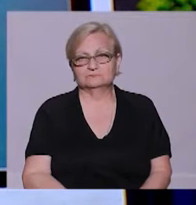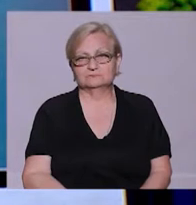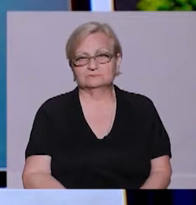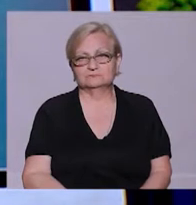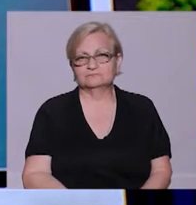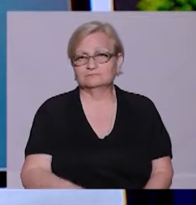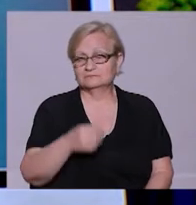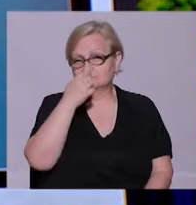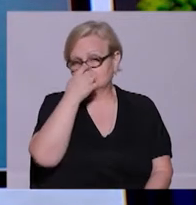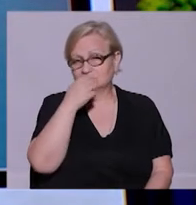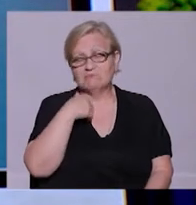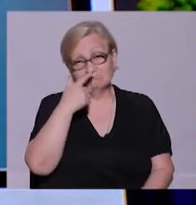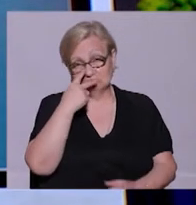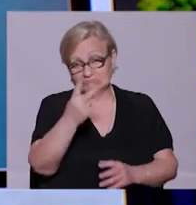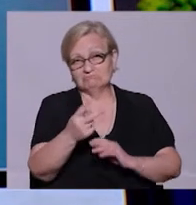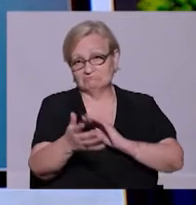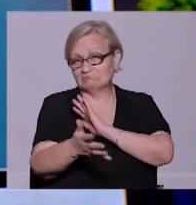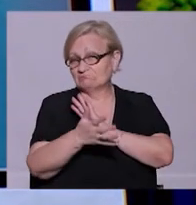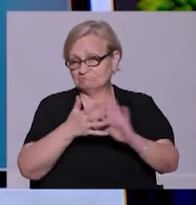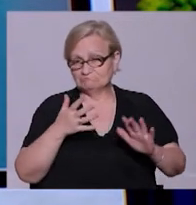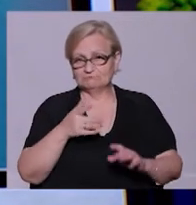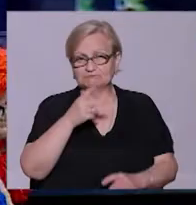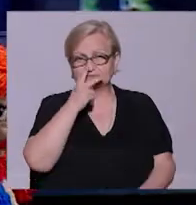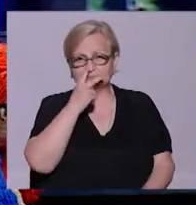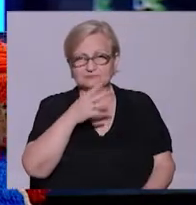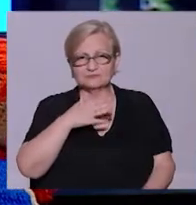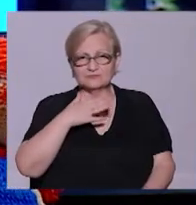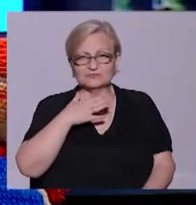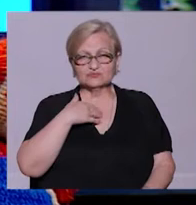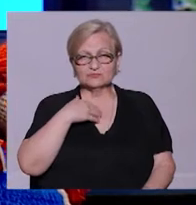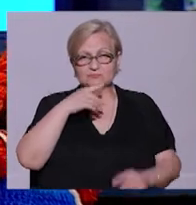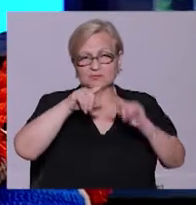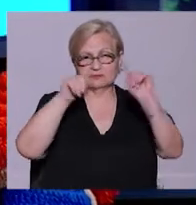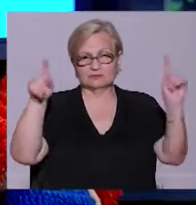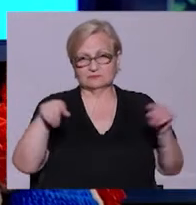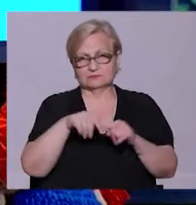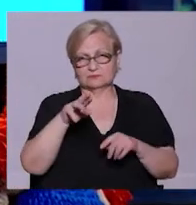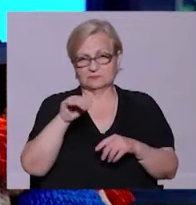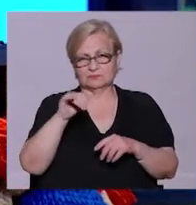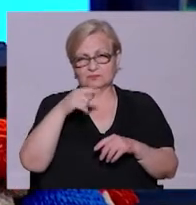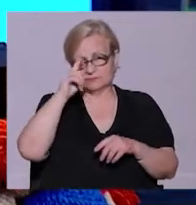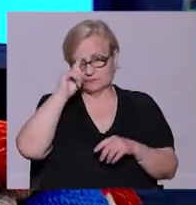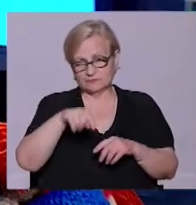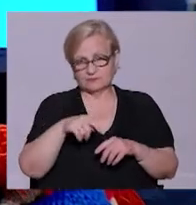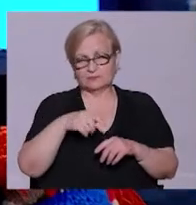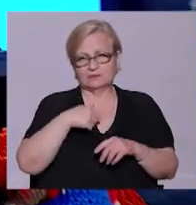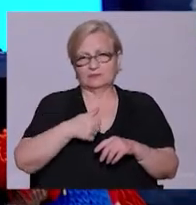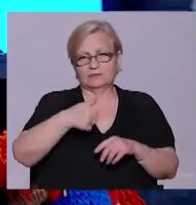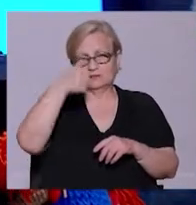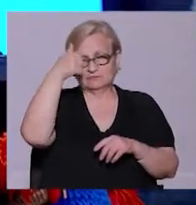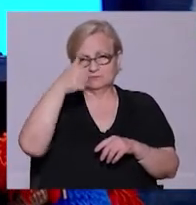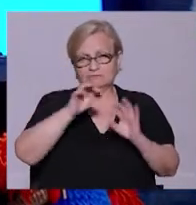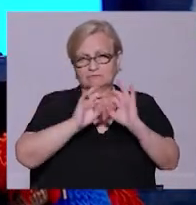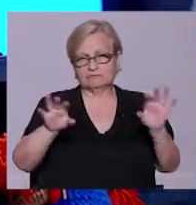მე თუ სწორად მივხვდი როგორც ჩანს, ჭკვიანმა დაფამ იცის, რომ მე ყოველთვის ჯერ გაუგებარი სიტყვების